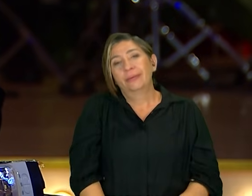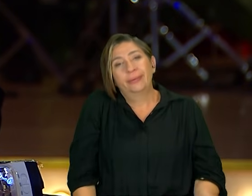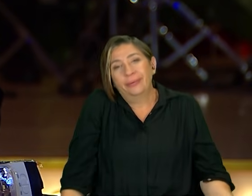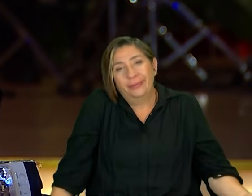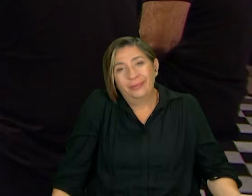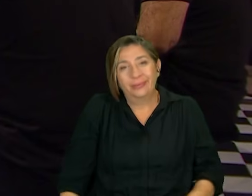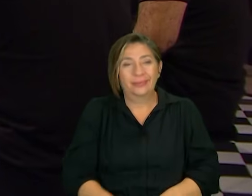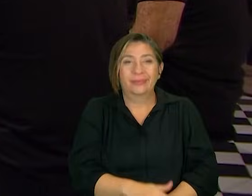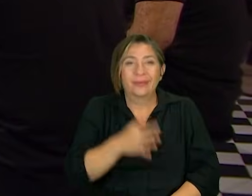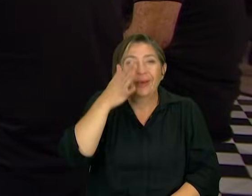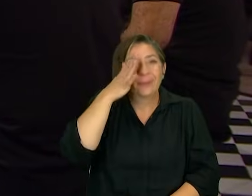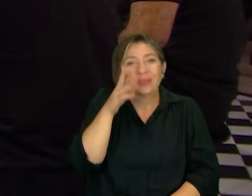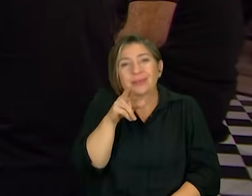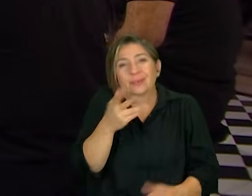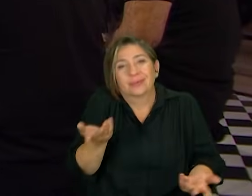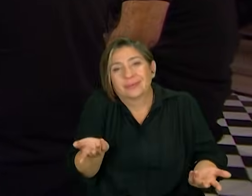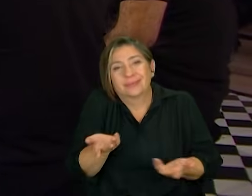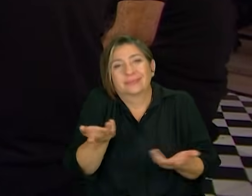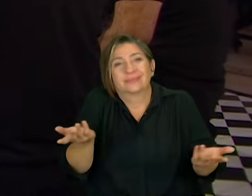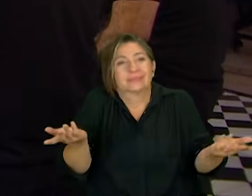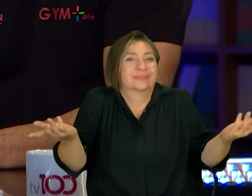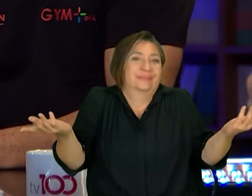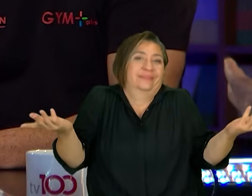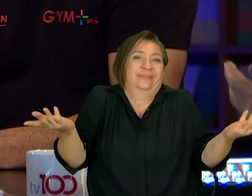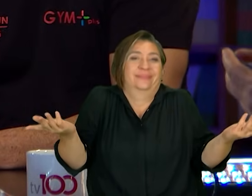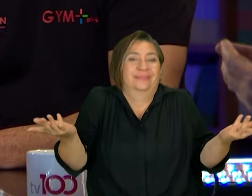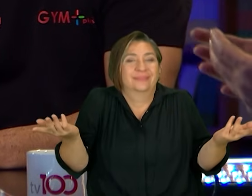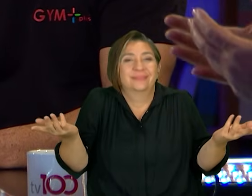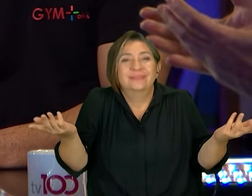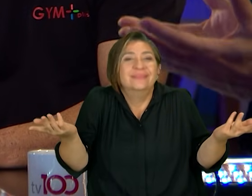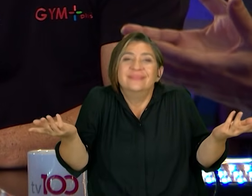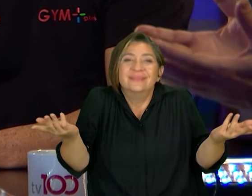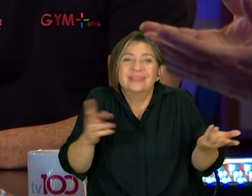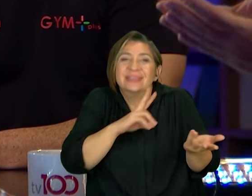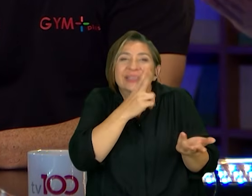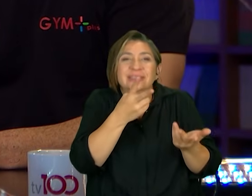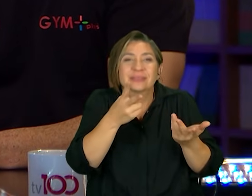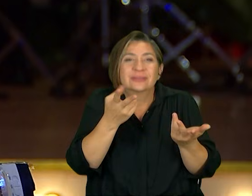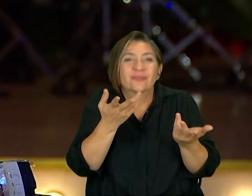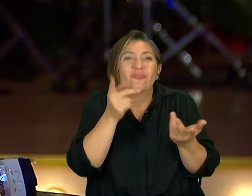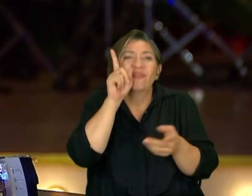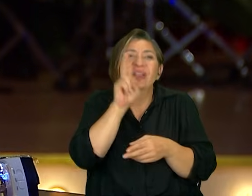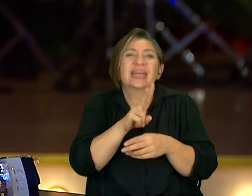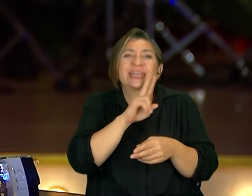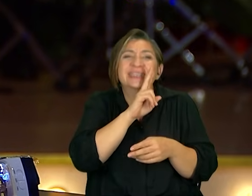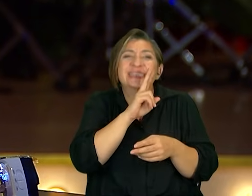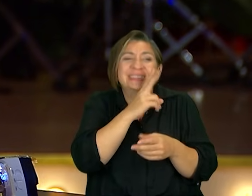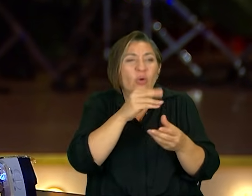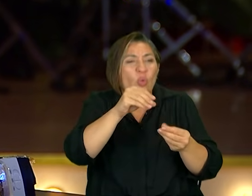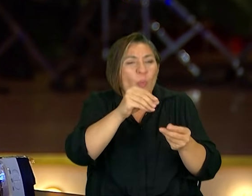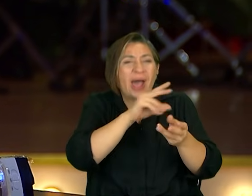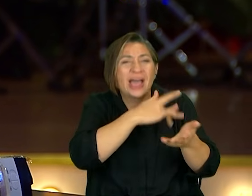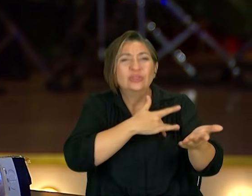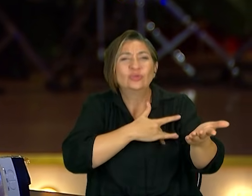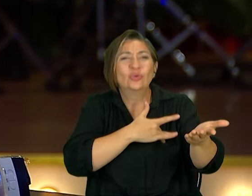yani aptala malum olmak gibi. Yani yazık Vallahi insan kuma